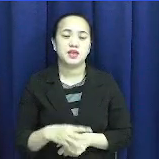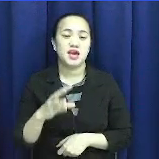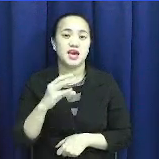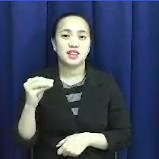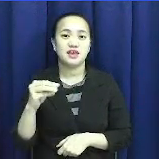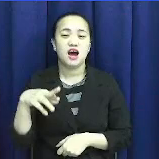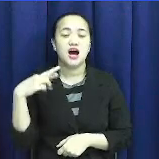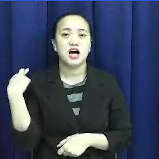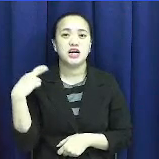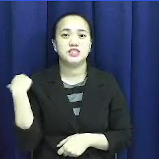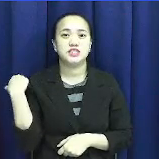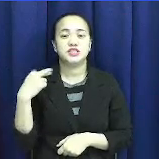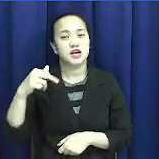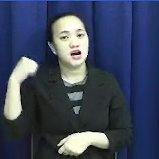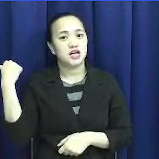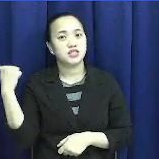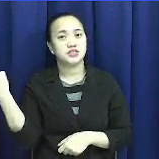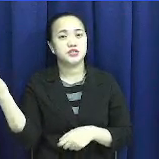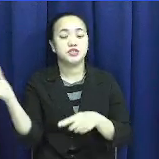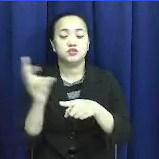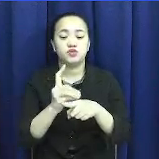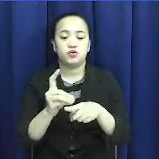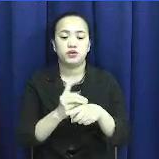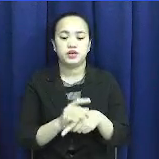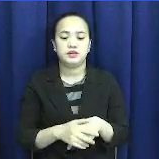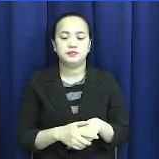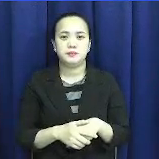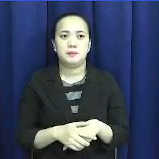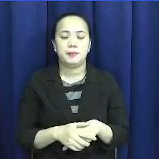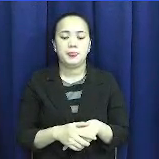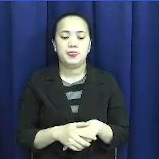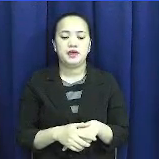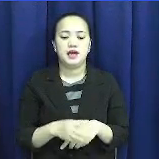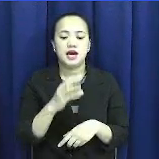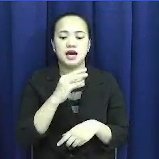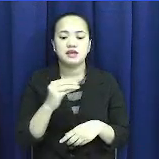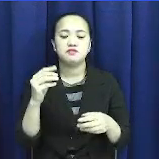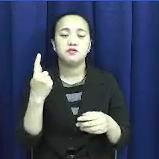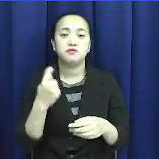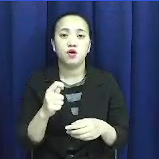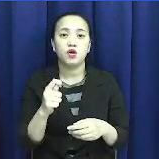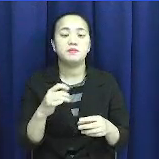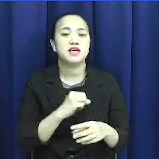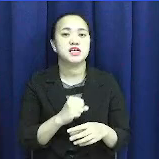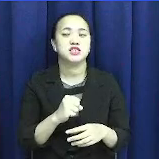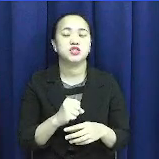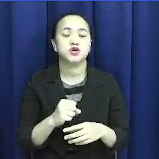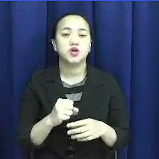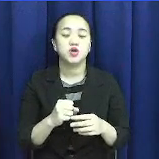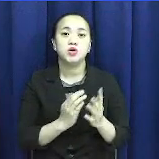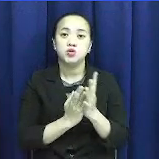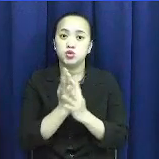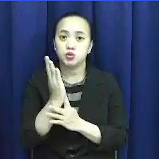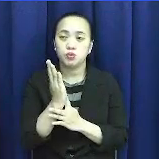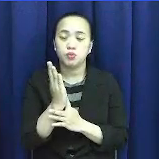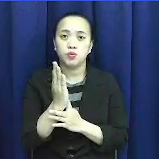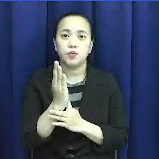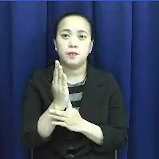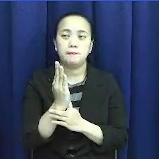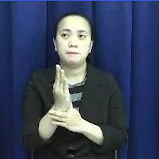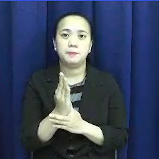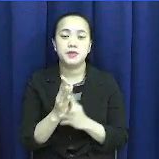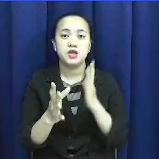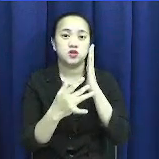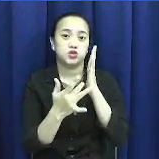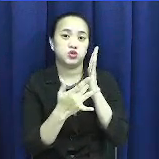ang form of communication ngayon is through social media. At napakarami pong mga lumalabas sa social media